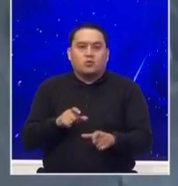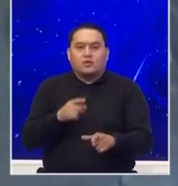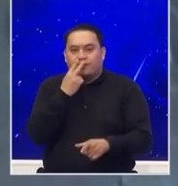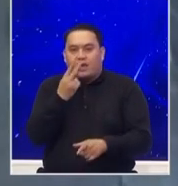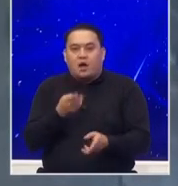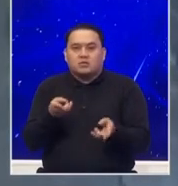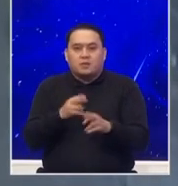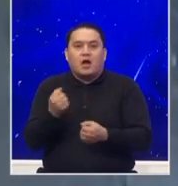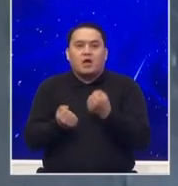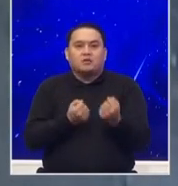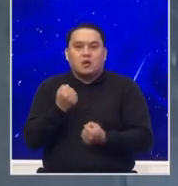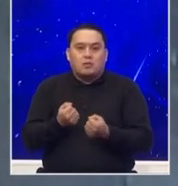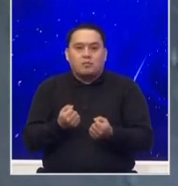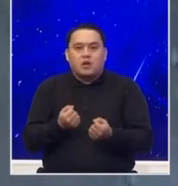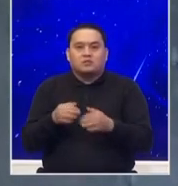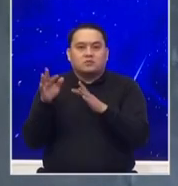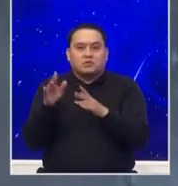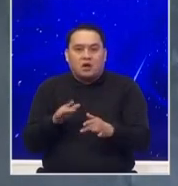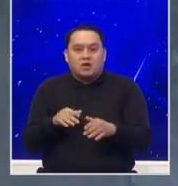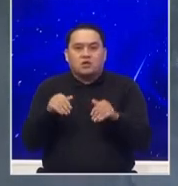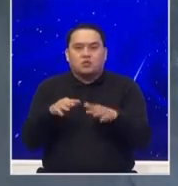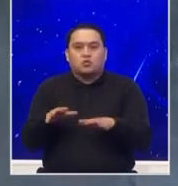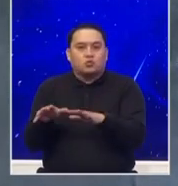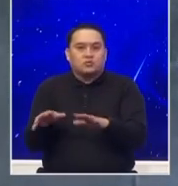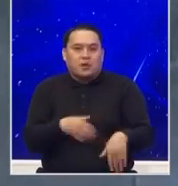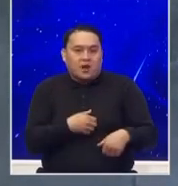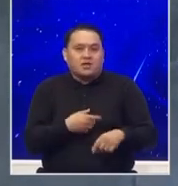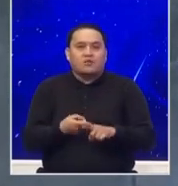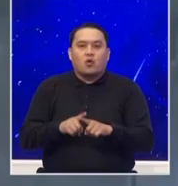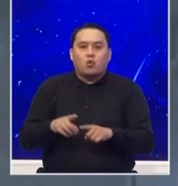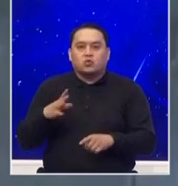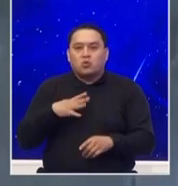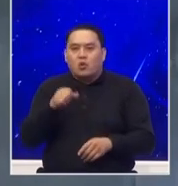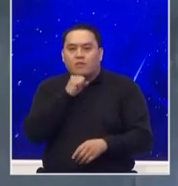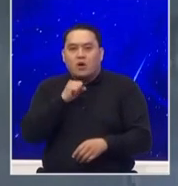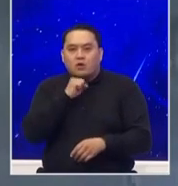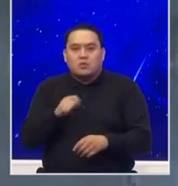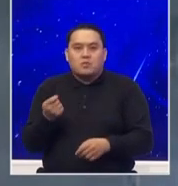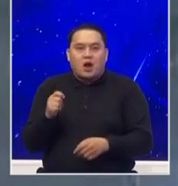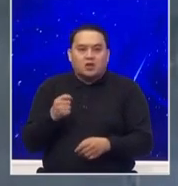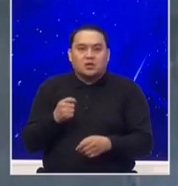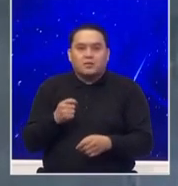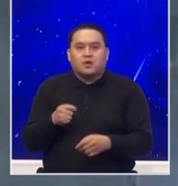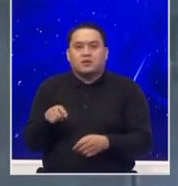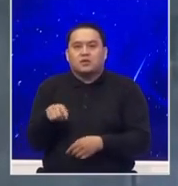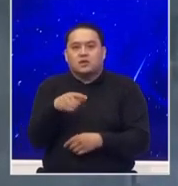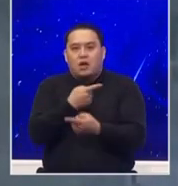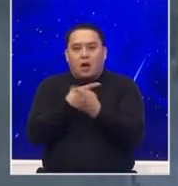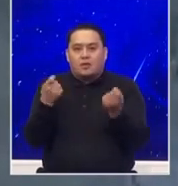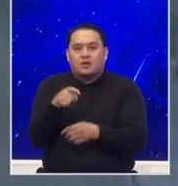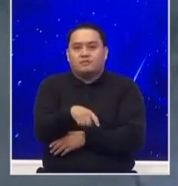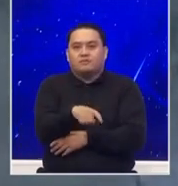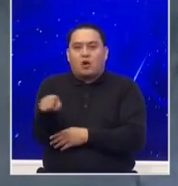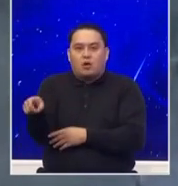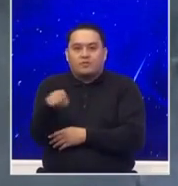заметив оставленный автомобиль, покрытый снегом, решили его угнать. Для того, чтобы вскрыть замок машины, они посредством посредством сайта объявлений